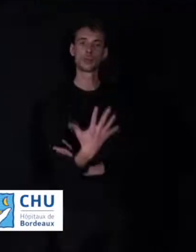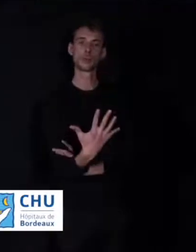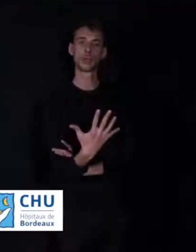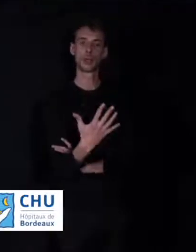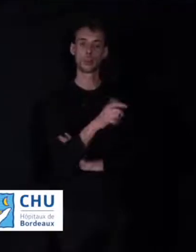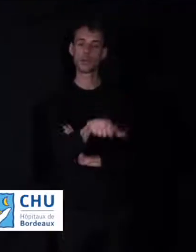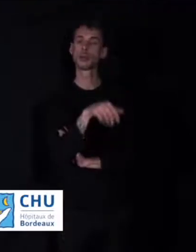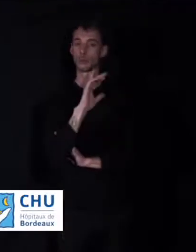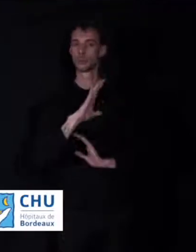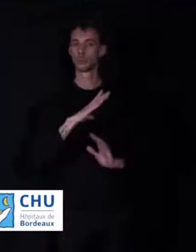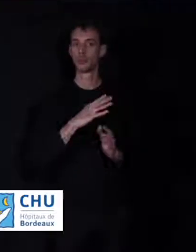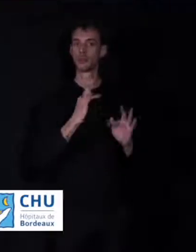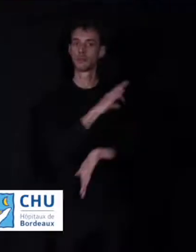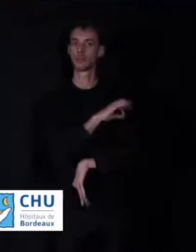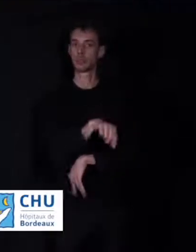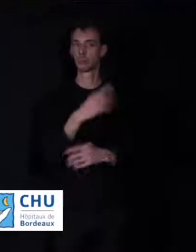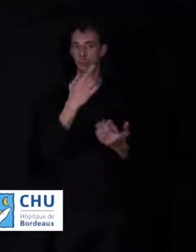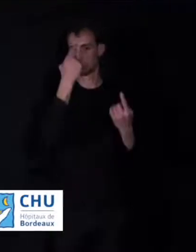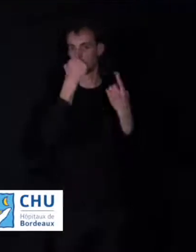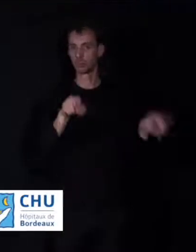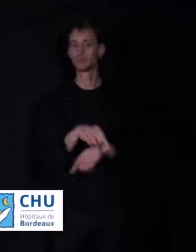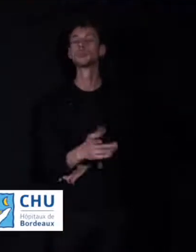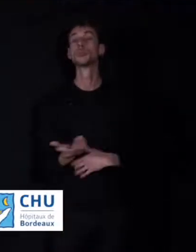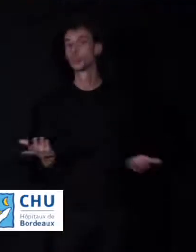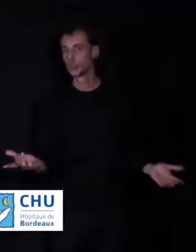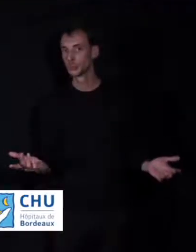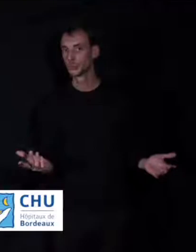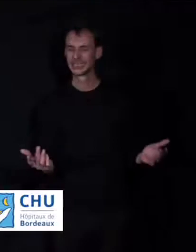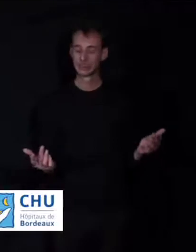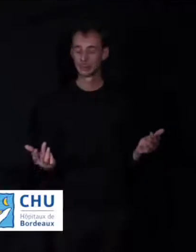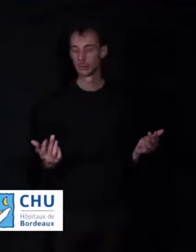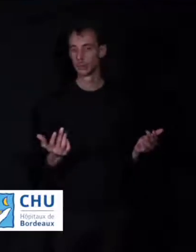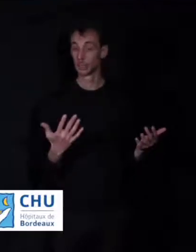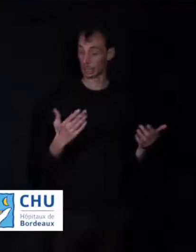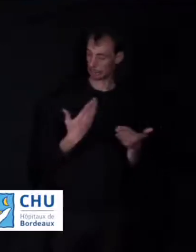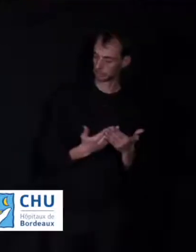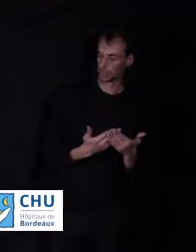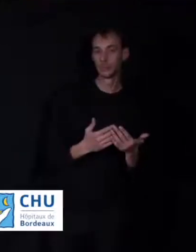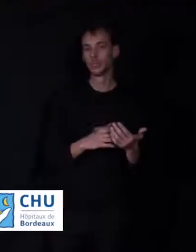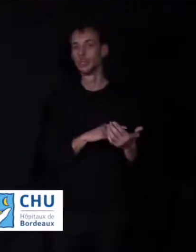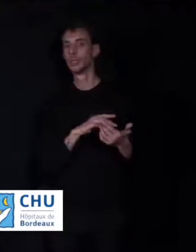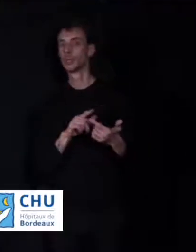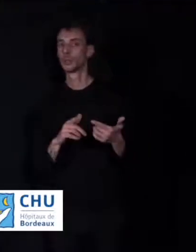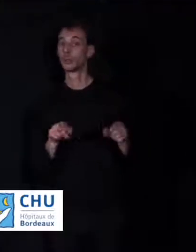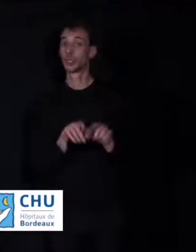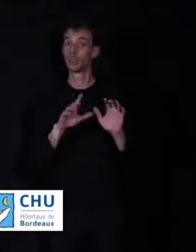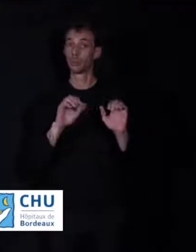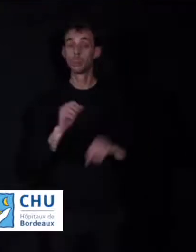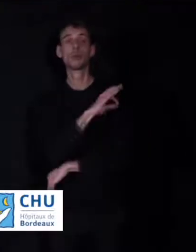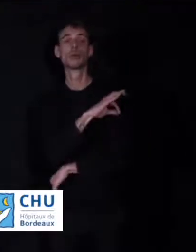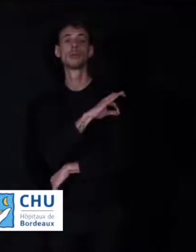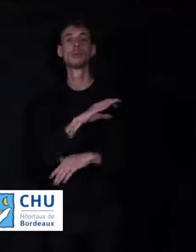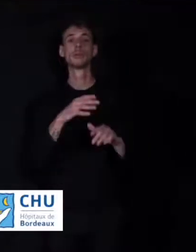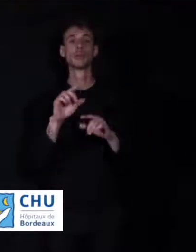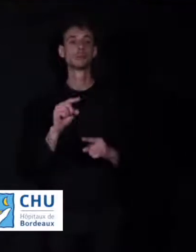tout à l'heure. Et ce qui est aussi peut-être préoccupant, c'est que parfois, cette vaccination est également remise en doute